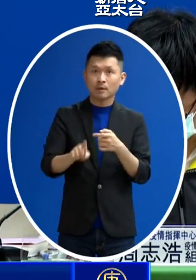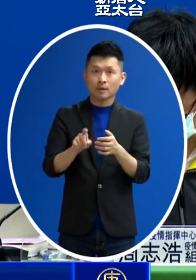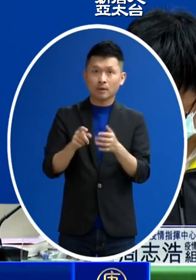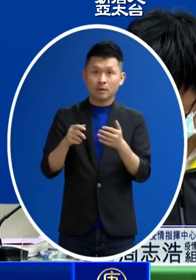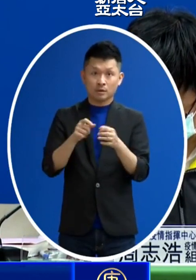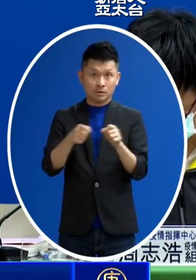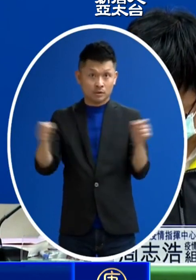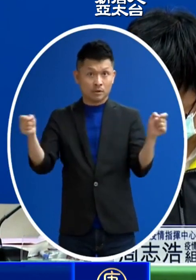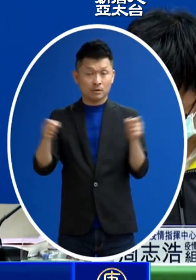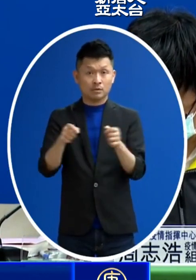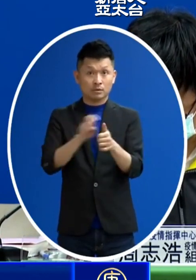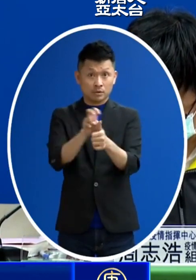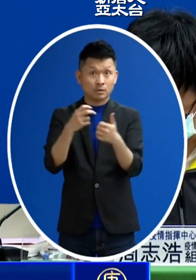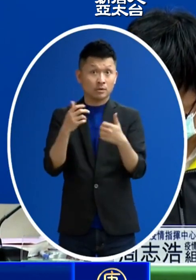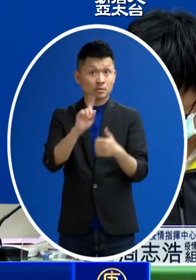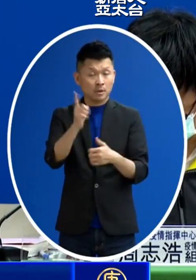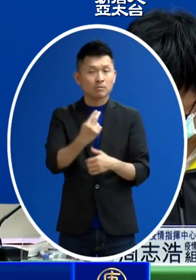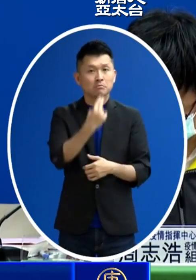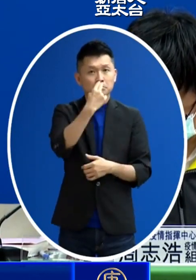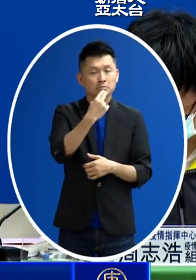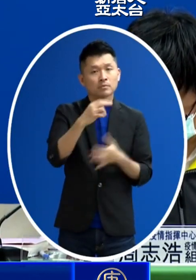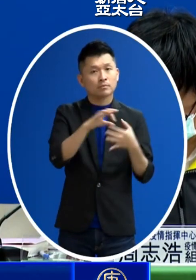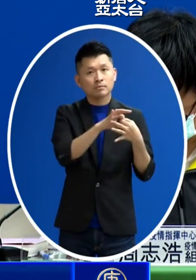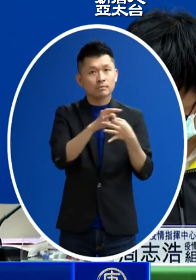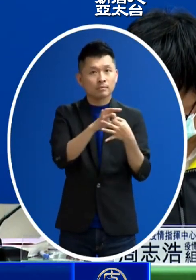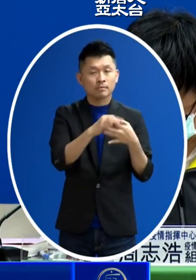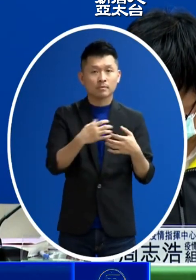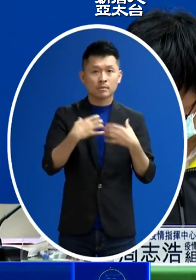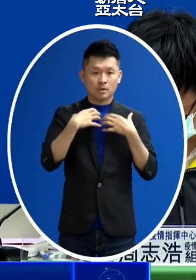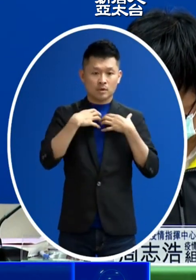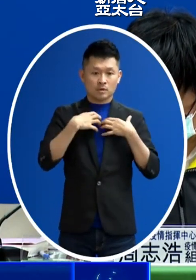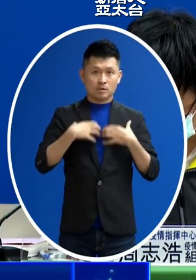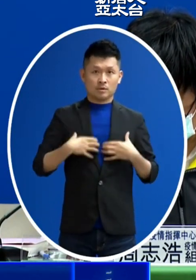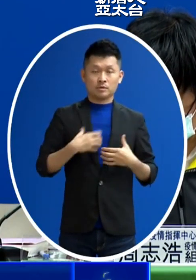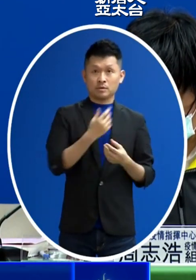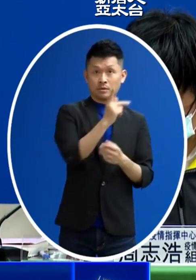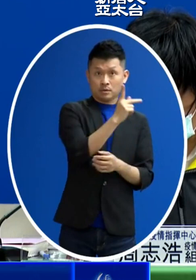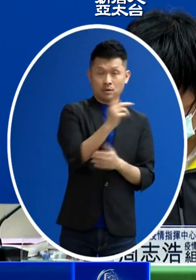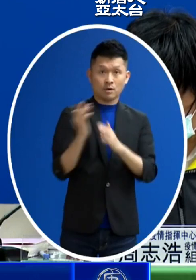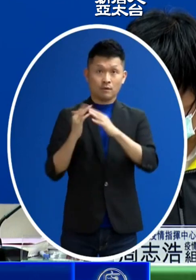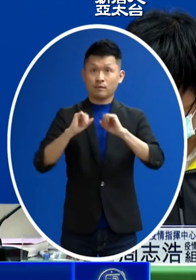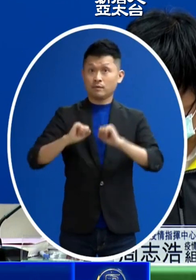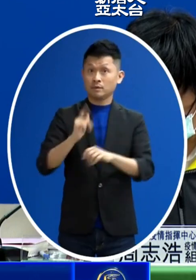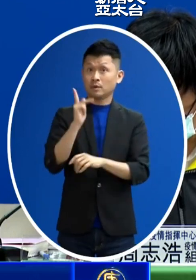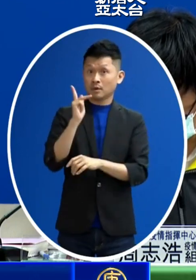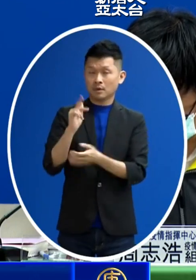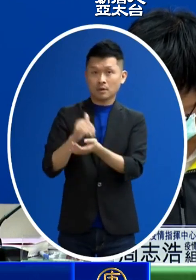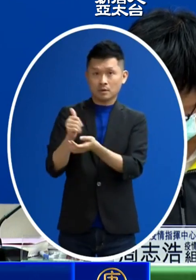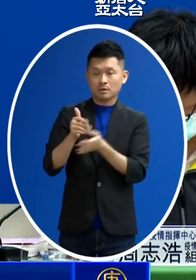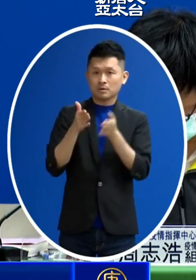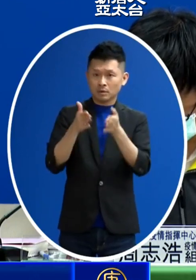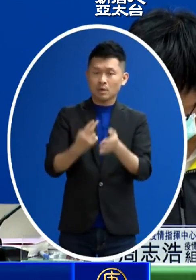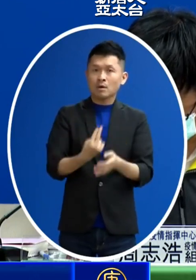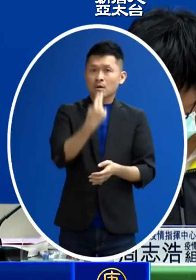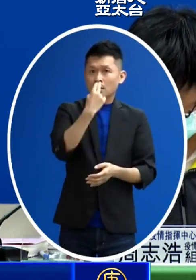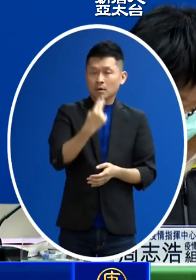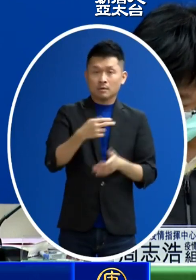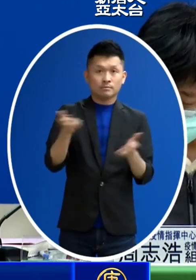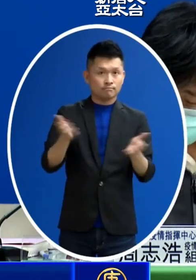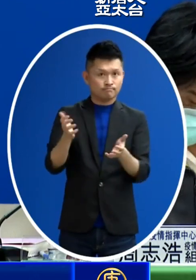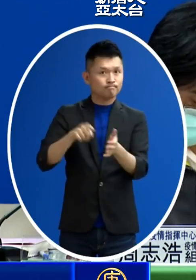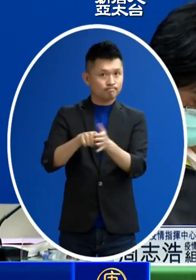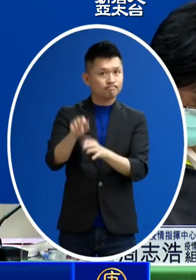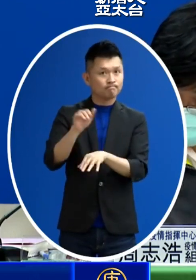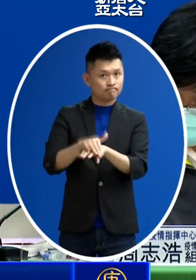就是呼吸相关的呼吸治疗，像胸腔科还有复健科，复健科医师其实对于呼吸治疗也有蛮